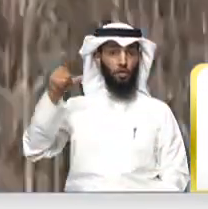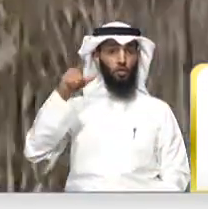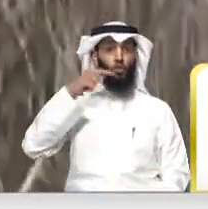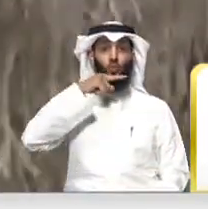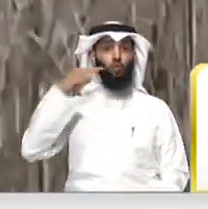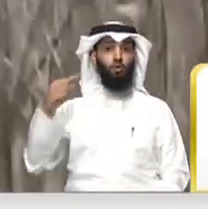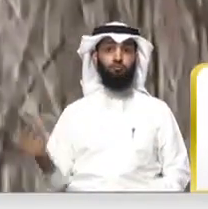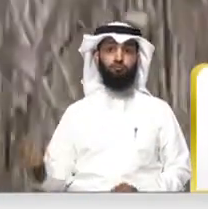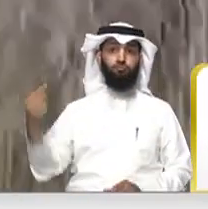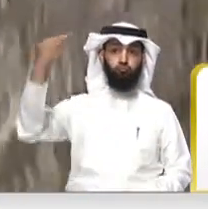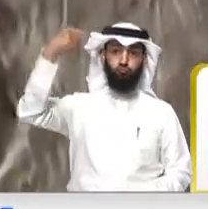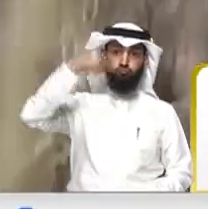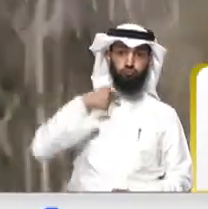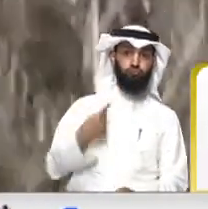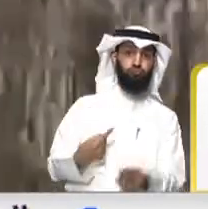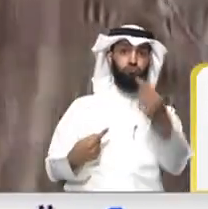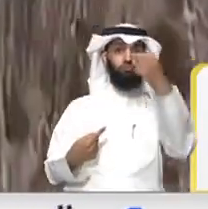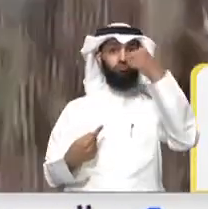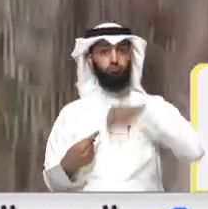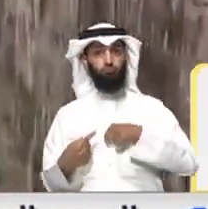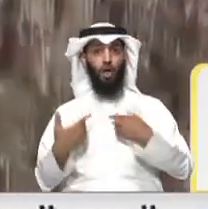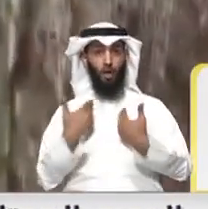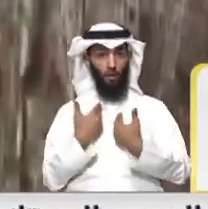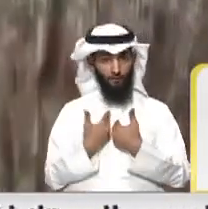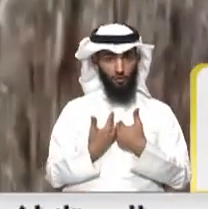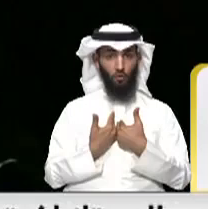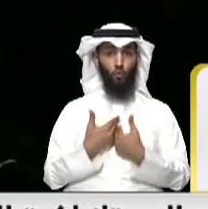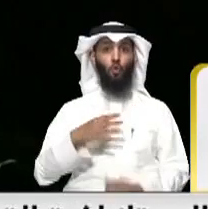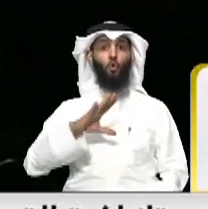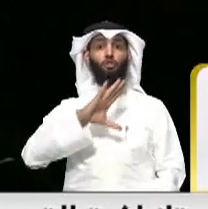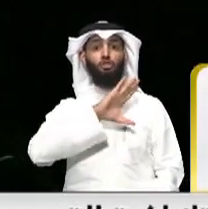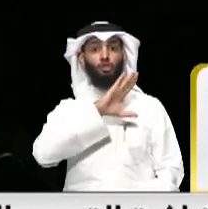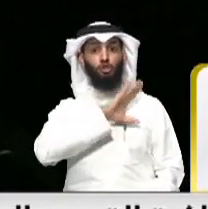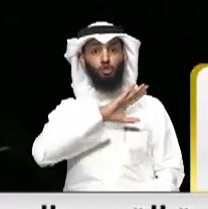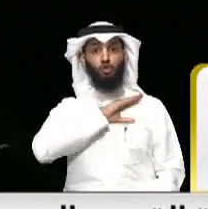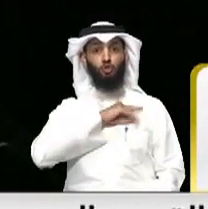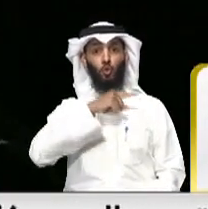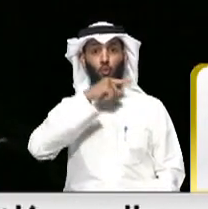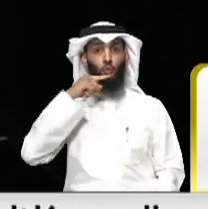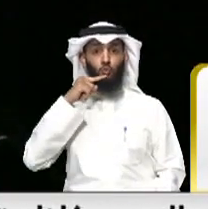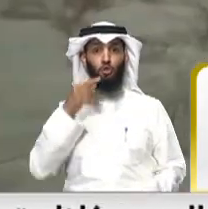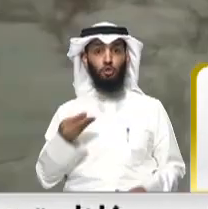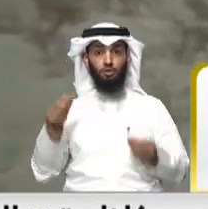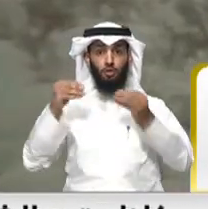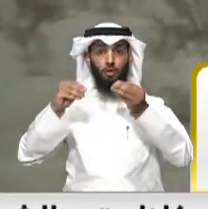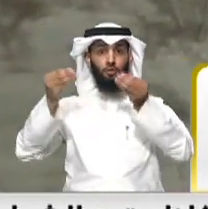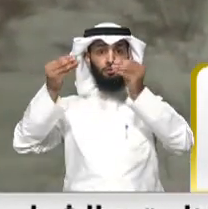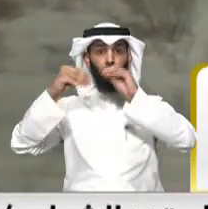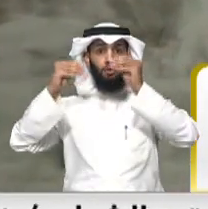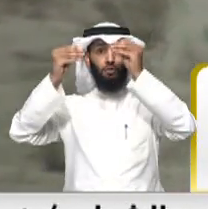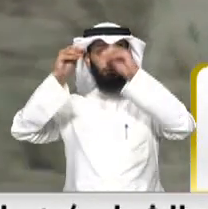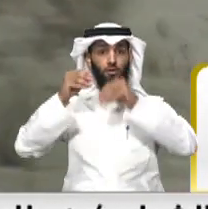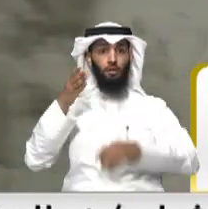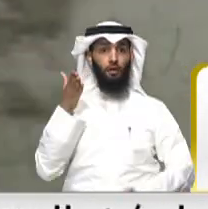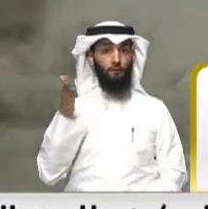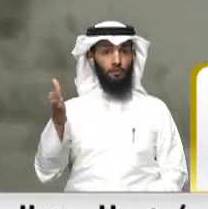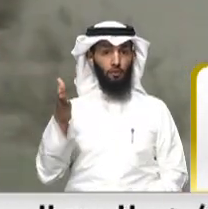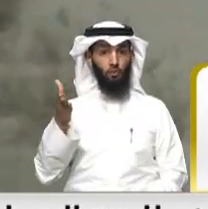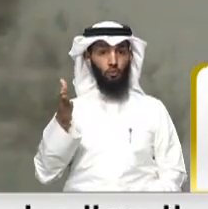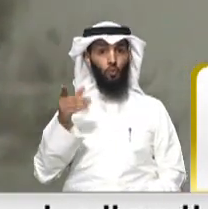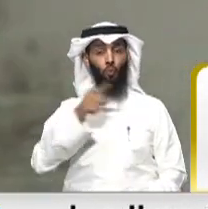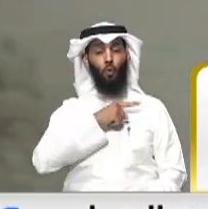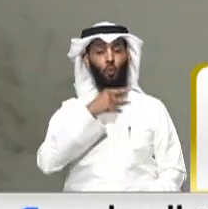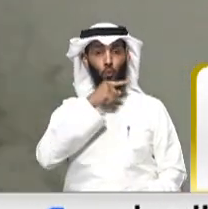اذ ان هناك زياده في عدد القوات الروسيه في المقاطعه التي يشد فيها القتال وحقق فيها الروس نجاحات